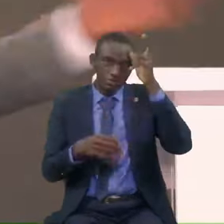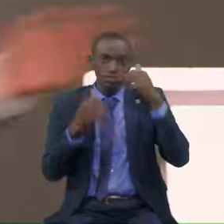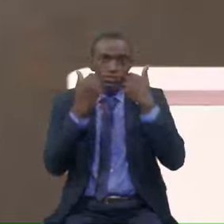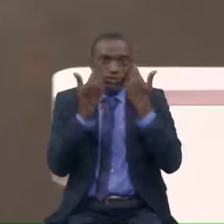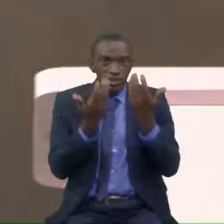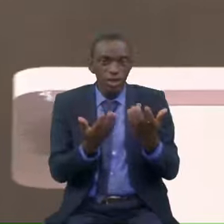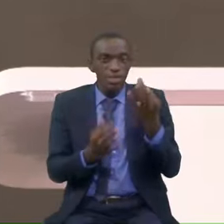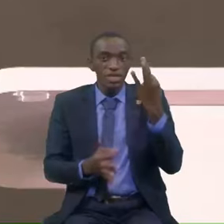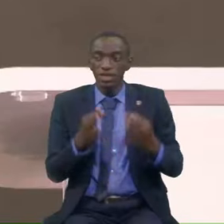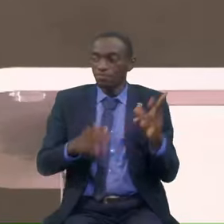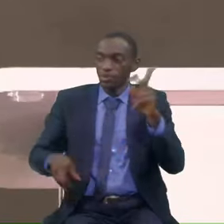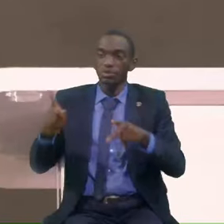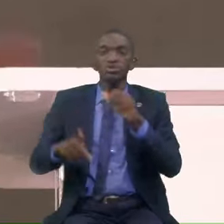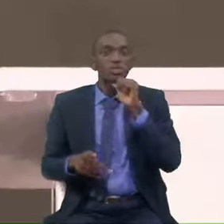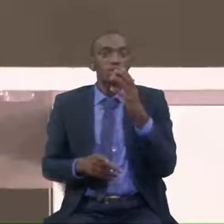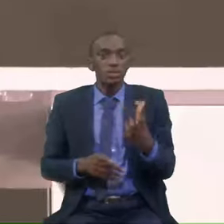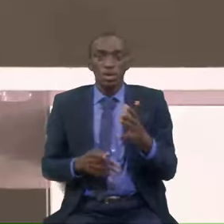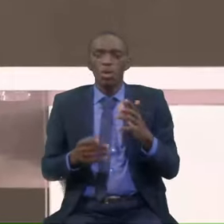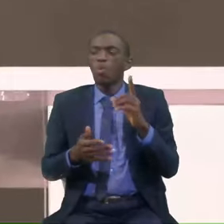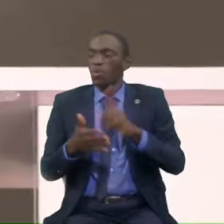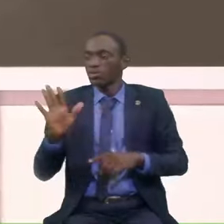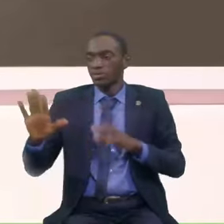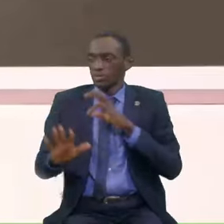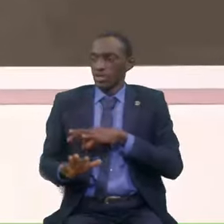le diable quand la foule n'est pas là, mais quand toute la foule est